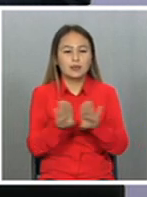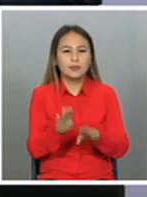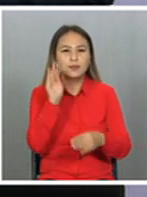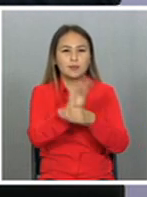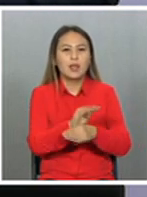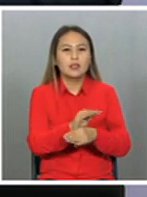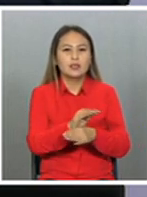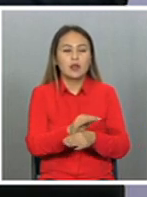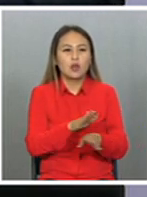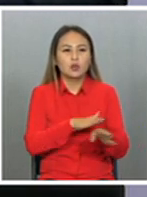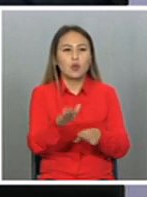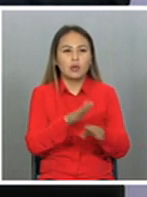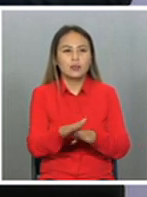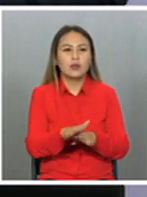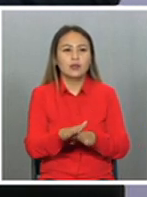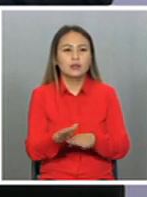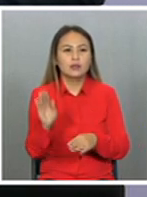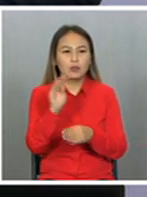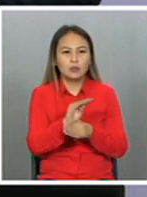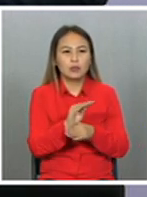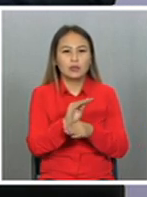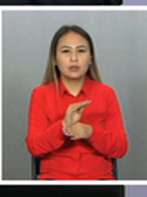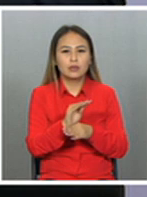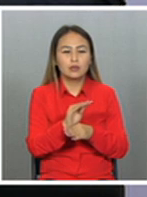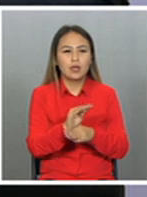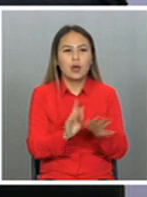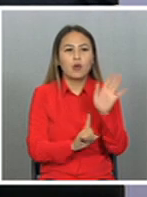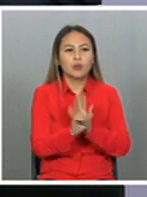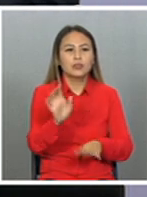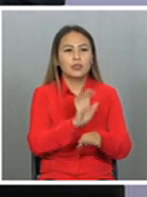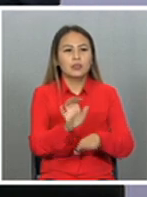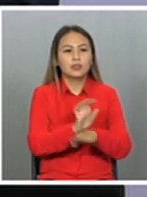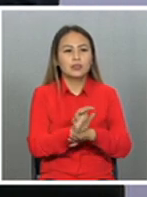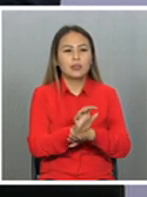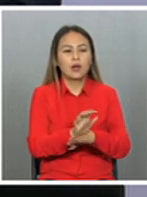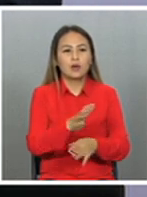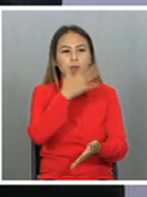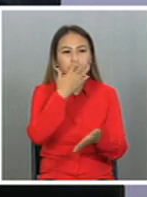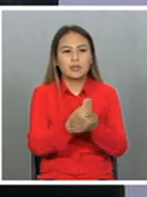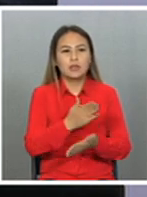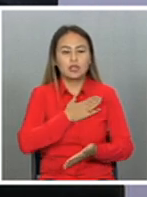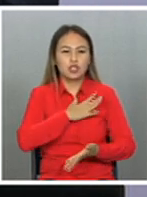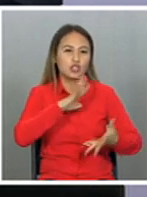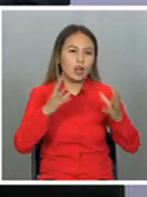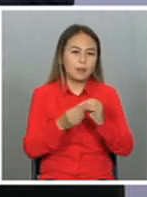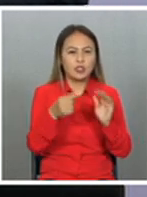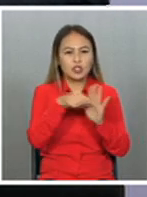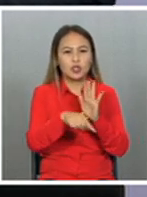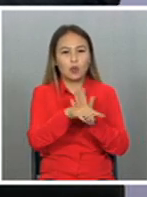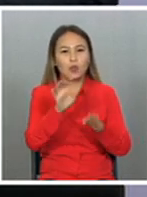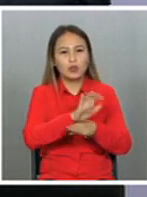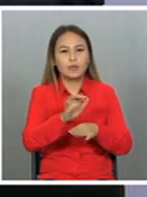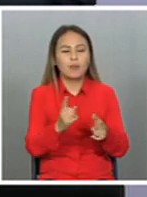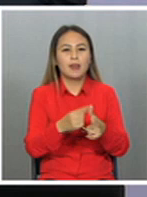компаниялардың толықтай өнімін бір жыл көлемінде өндірілген игіліктерді біз жалпы ішкі өнім деп